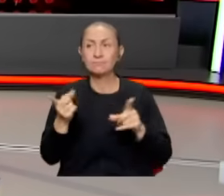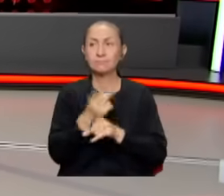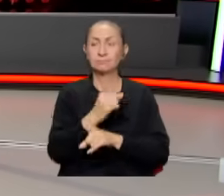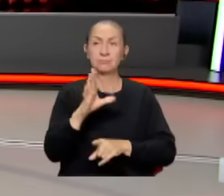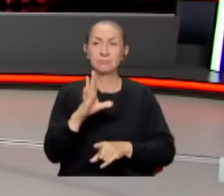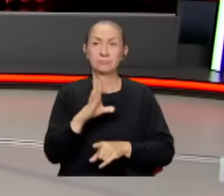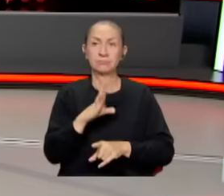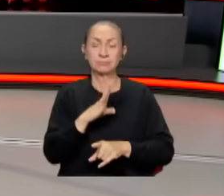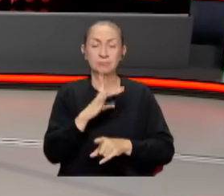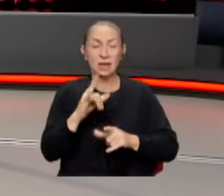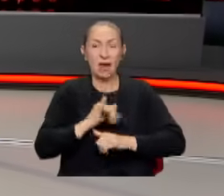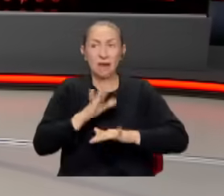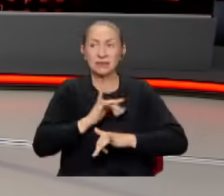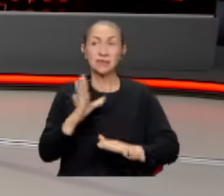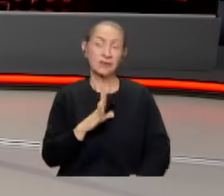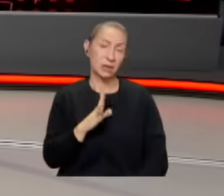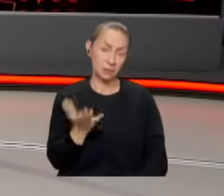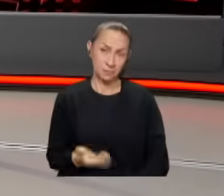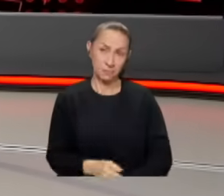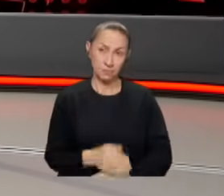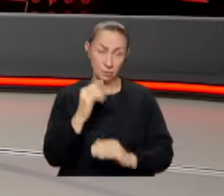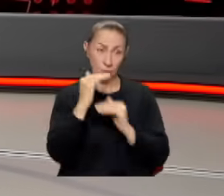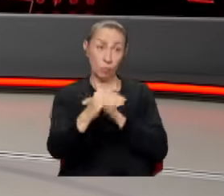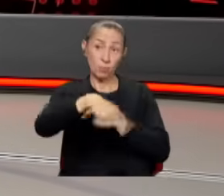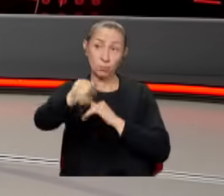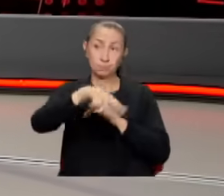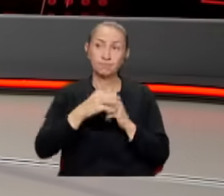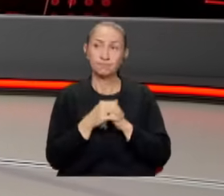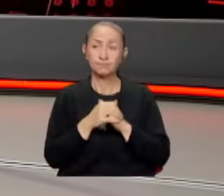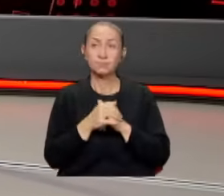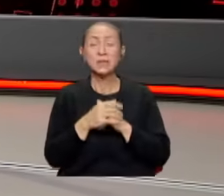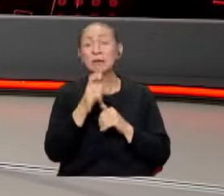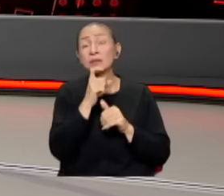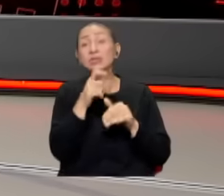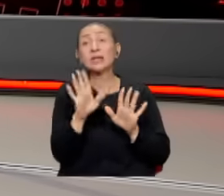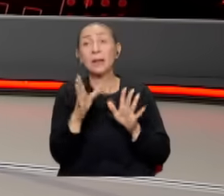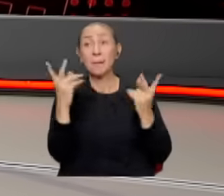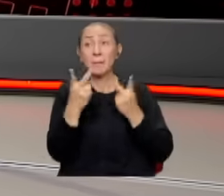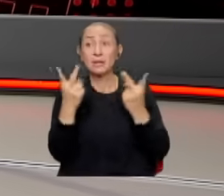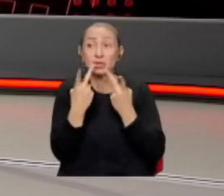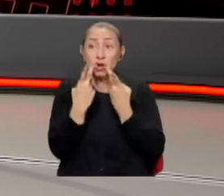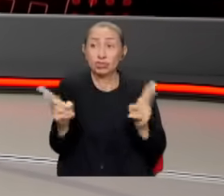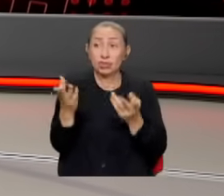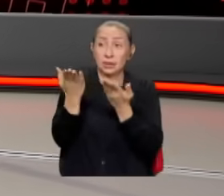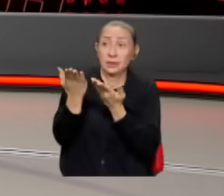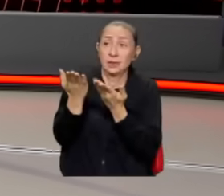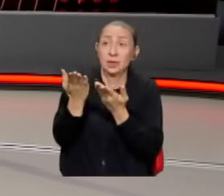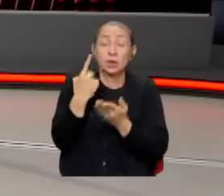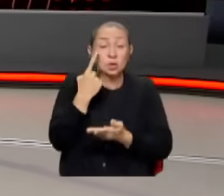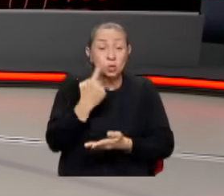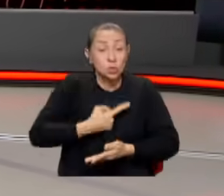kaygı bir rahatsızlık var milletimizde yanlış da değil mesaj aık